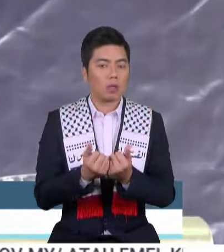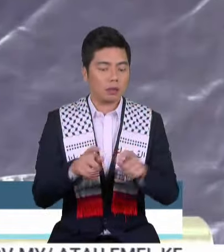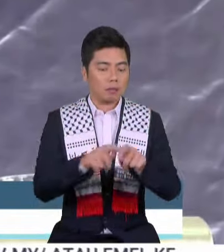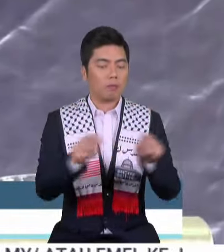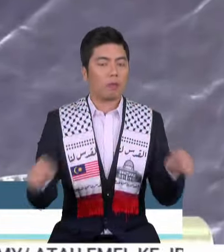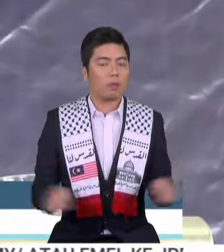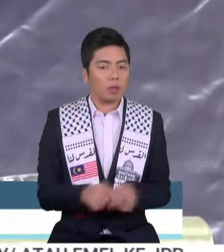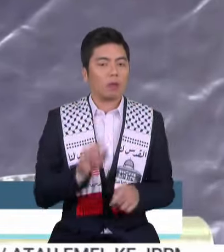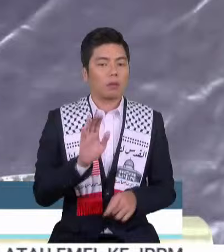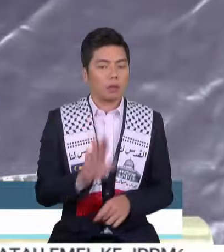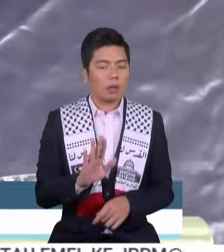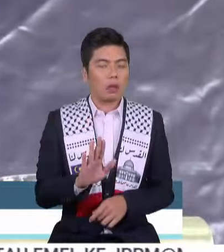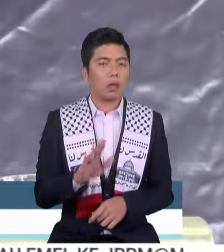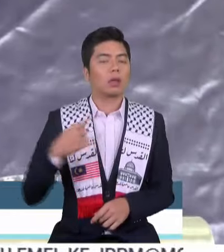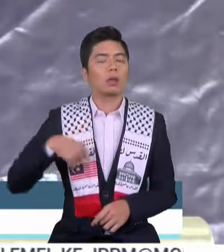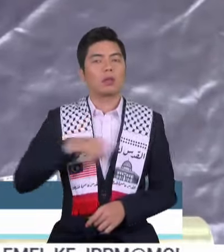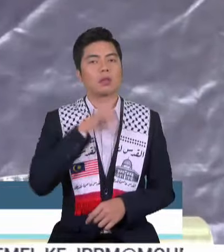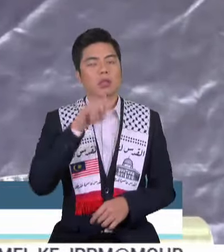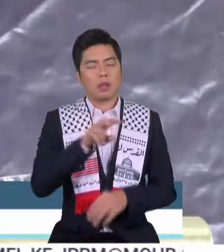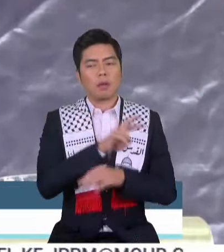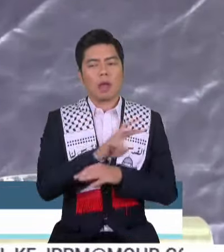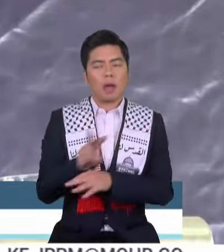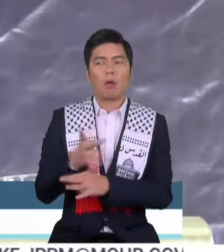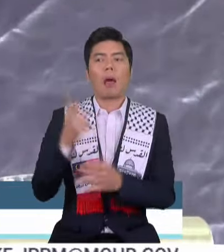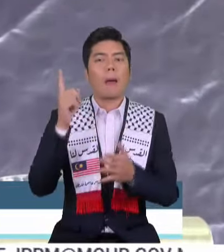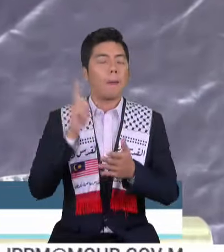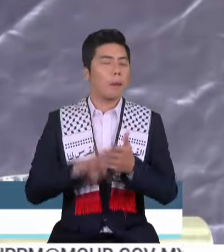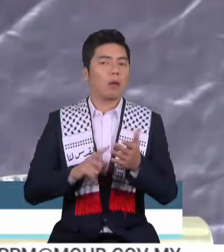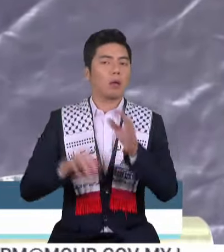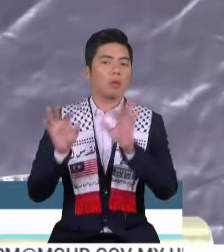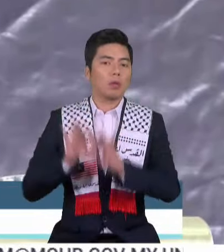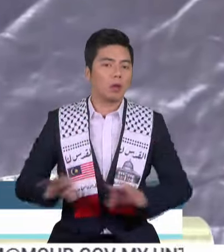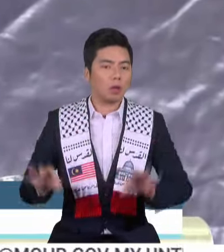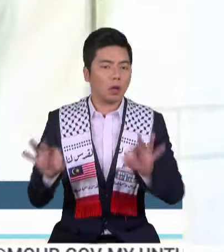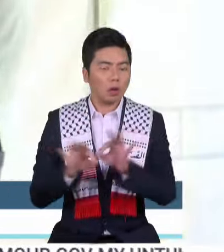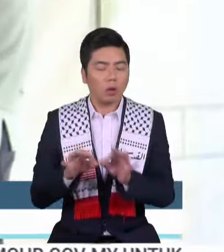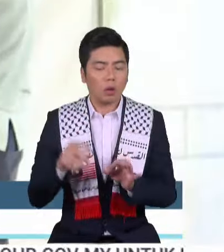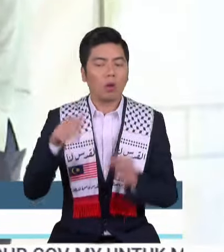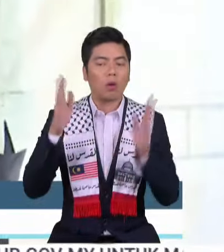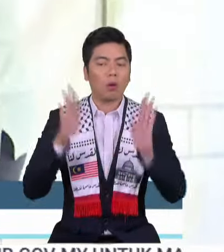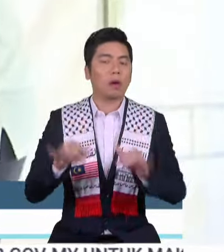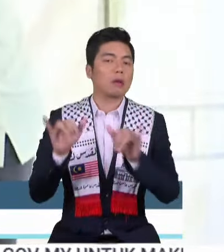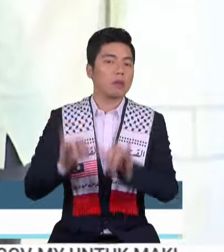kadang-kadang kita perlu melihat apa yang diperlukan oleh penduduk di sini.